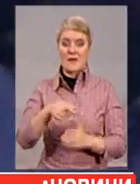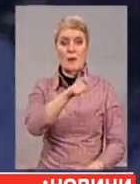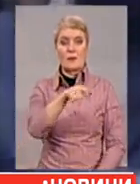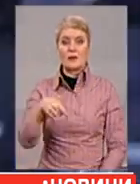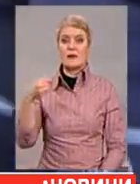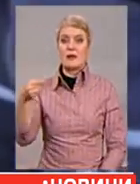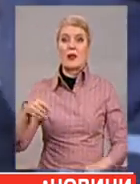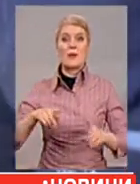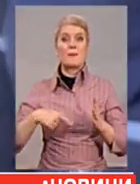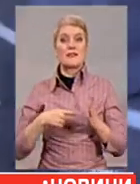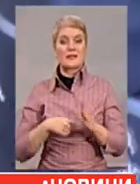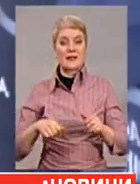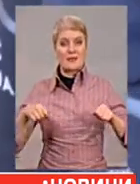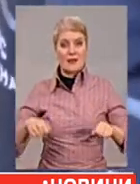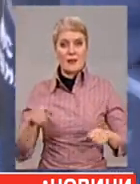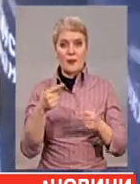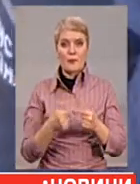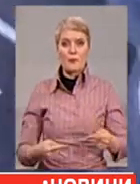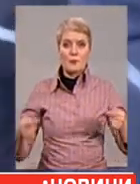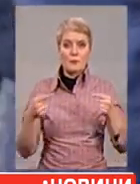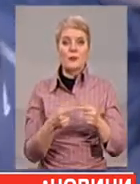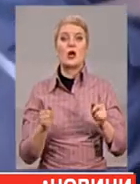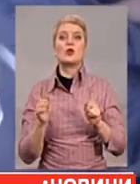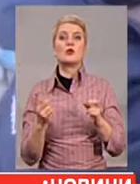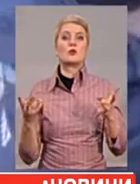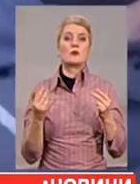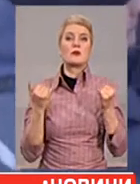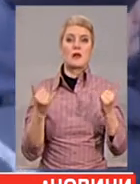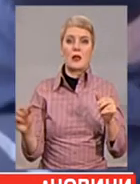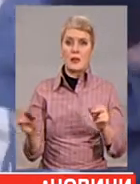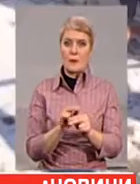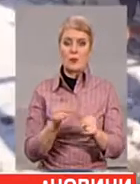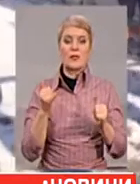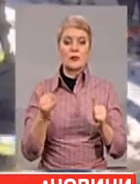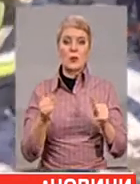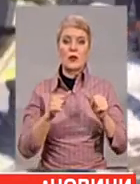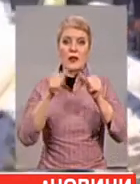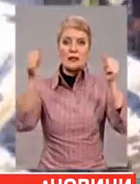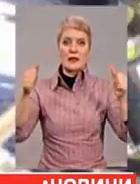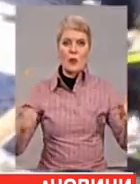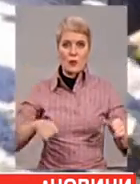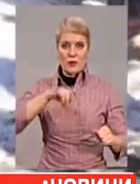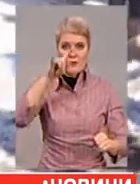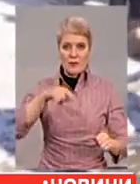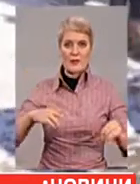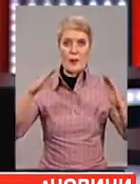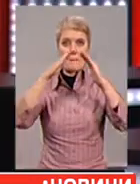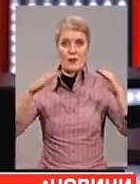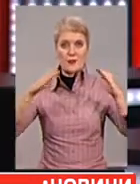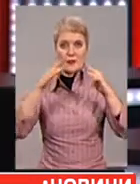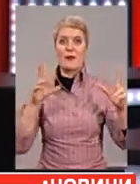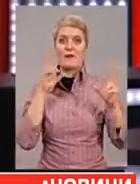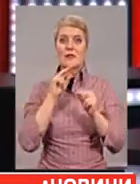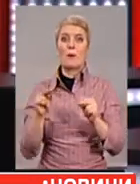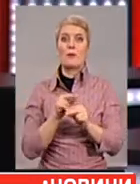там визначили, скільки і чого потрібно для ремонту. Сьогодні рятувальники плівкою затягували вікна та перекривали дахи. Встигли